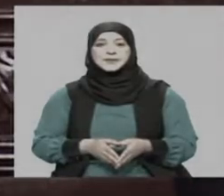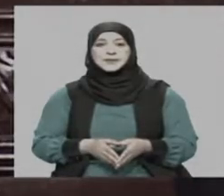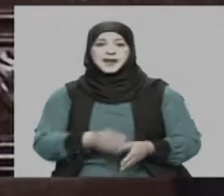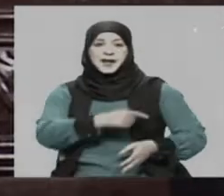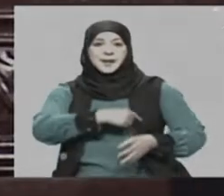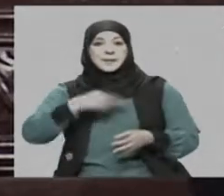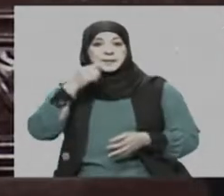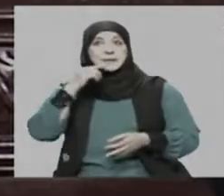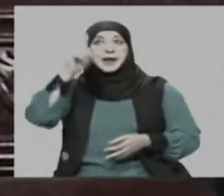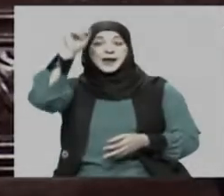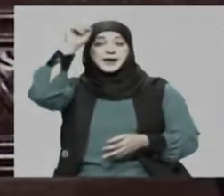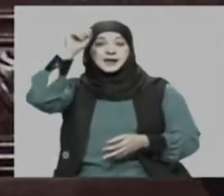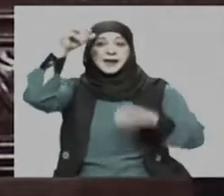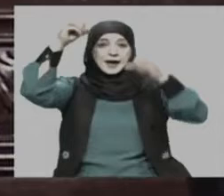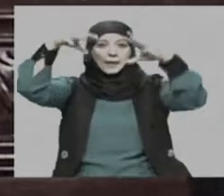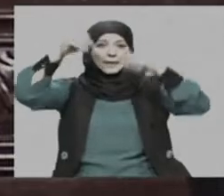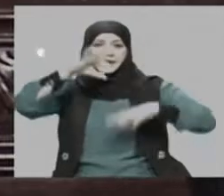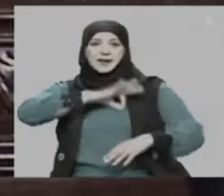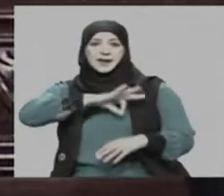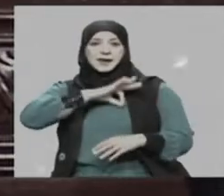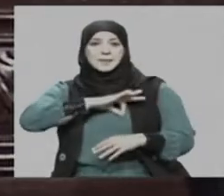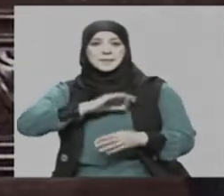بسم الله الرحمن الرحيم.